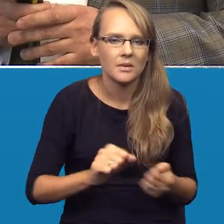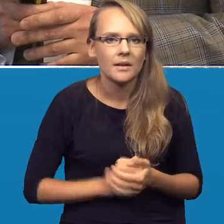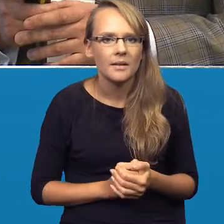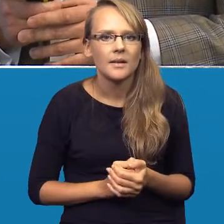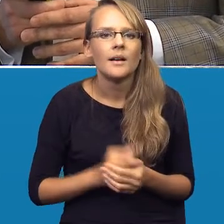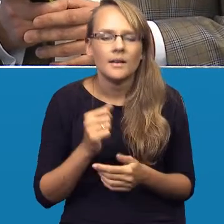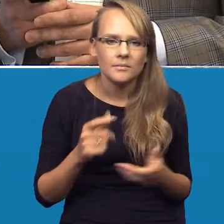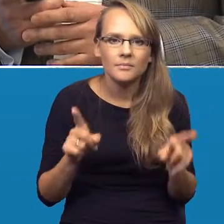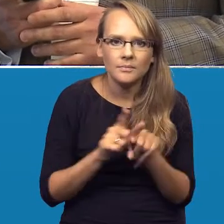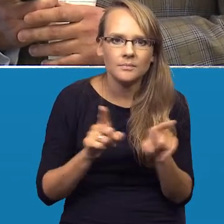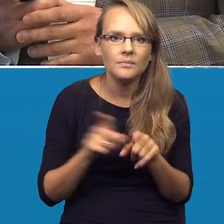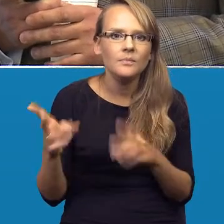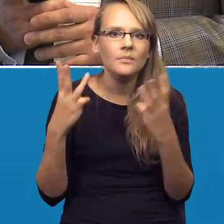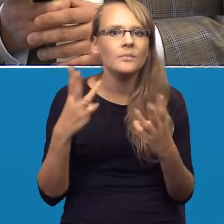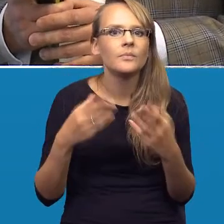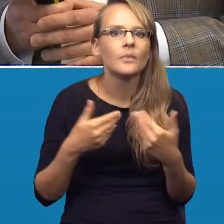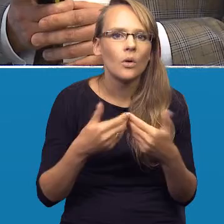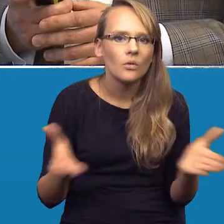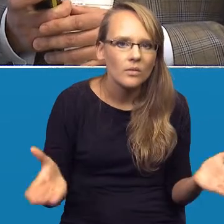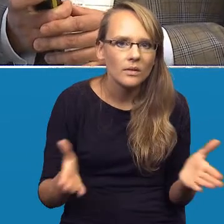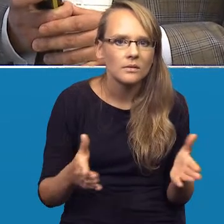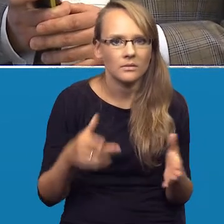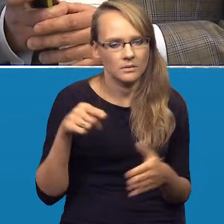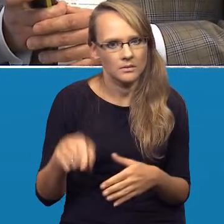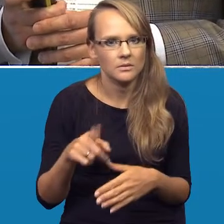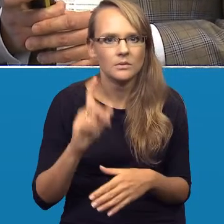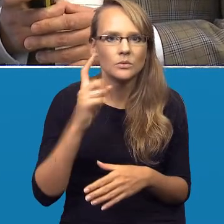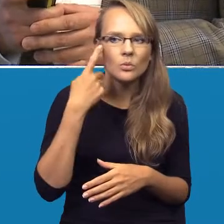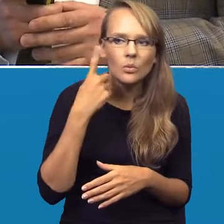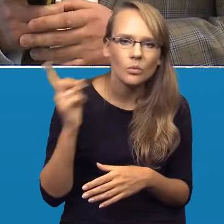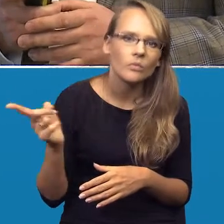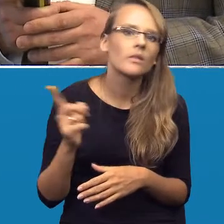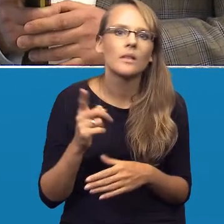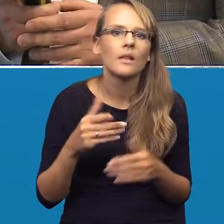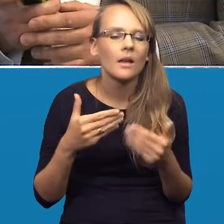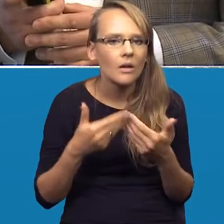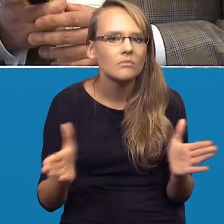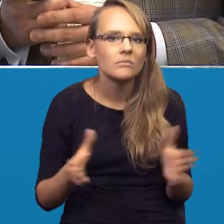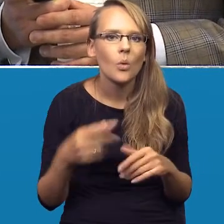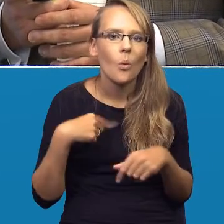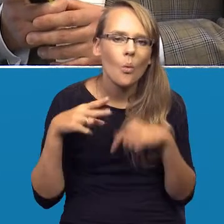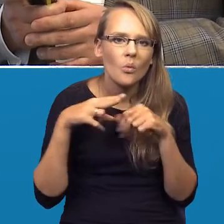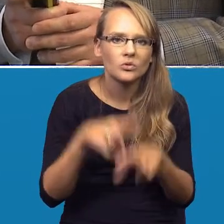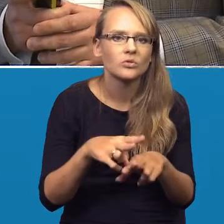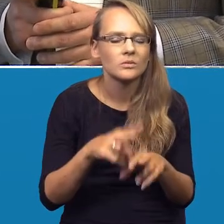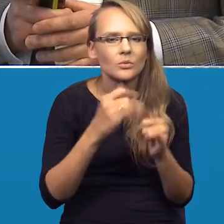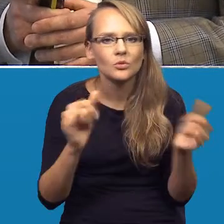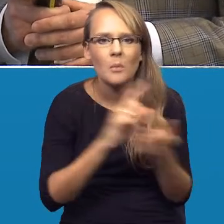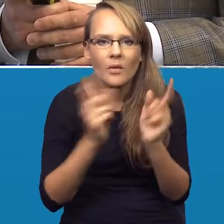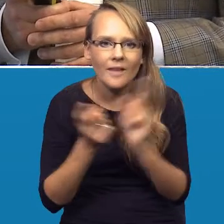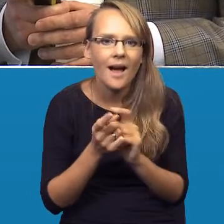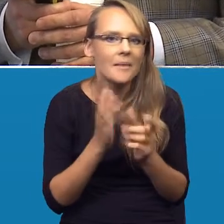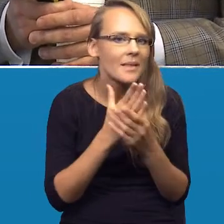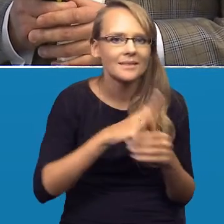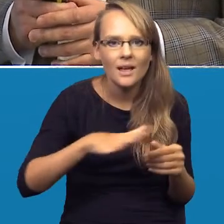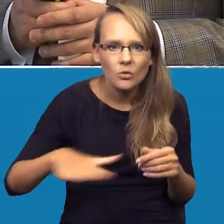Oczywiście jest tutaj bardzo ważna taka otwartość, no bo kluczowym jakby takim czynnikiem jest uczestnictwo w tych wszystkich spotkaniach